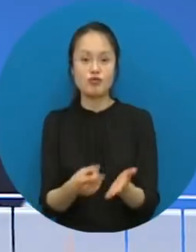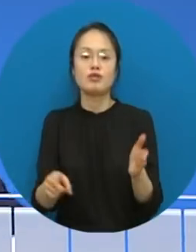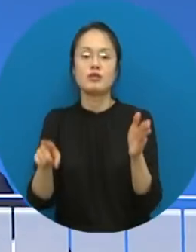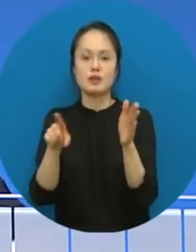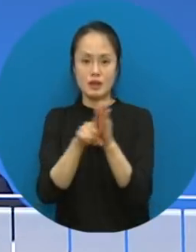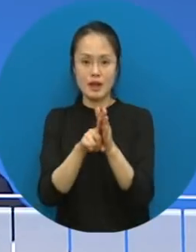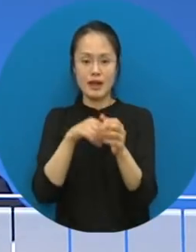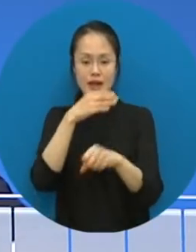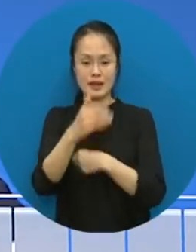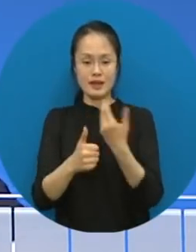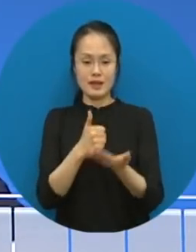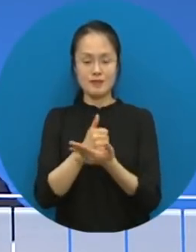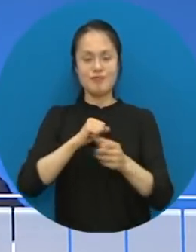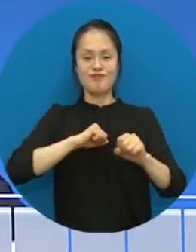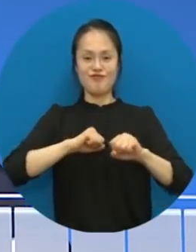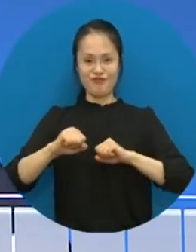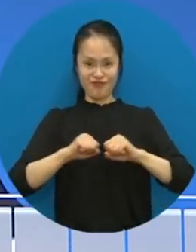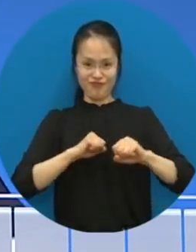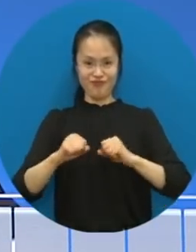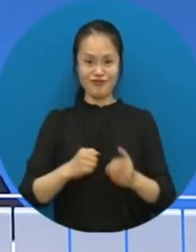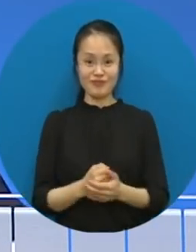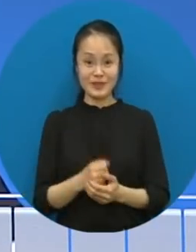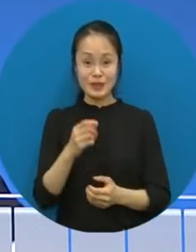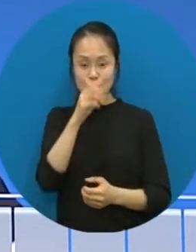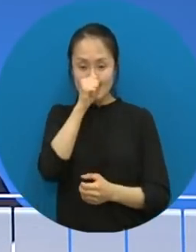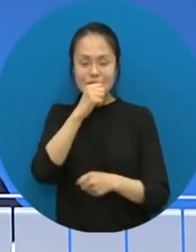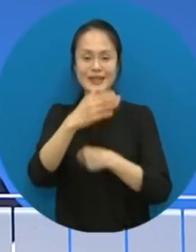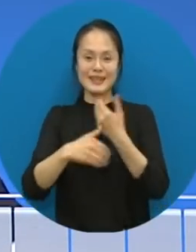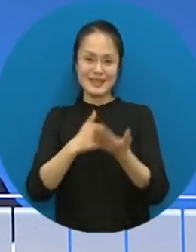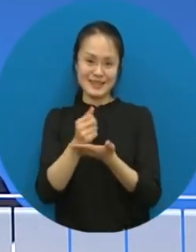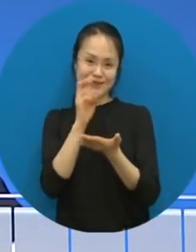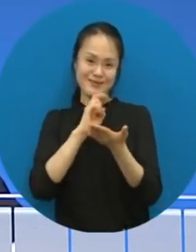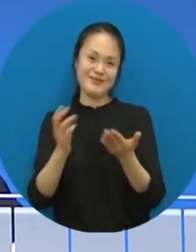것입니다. 그 좋으신 하나님을 찬양합니다.